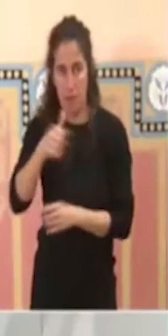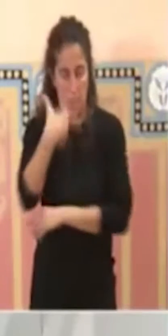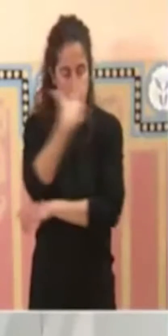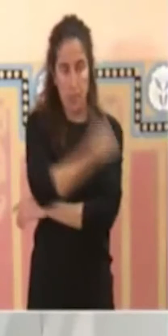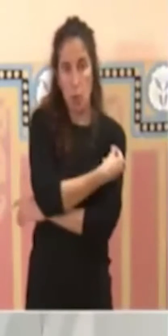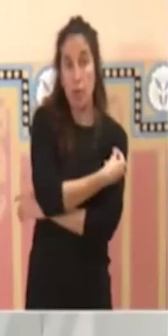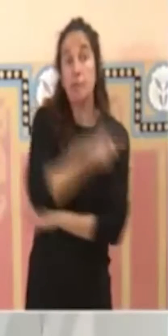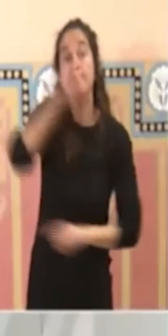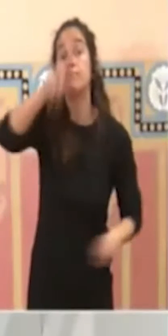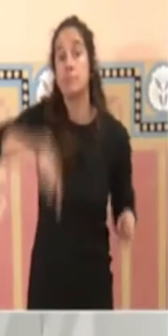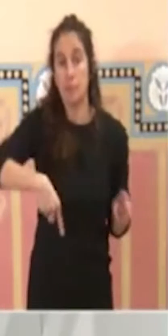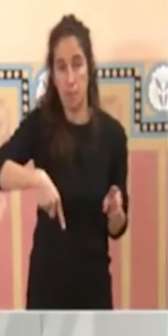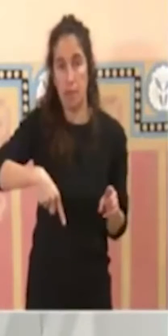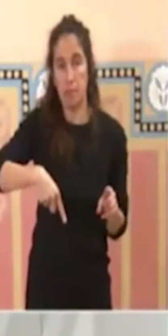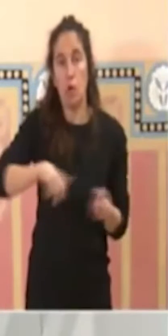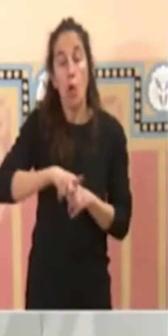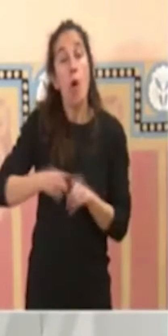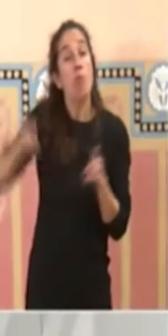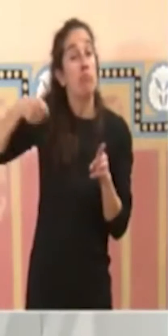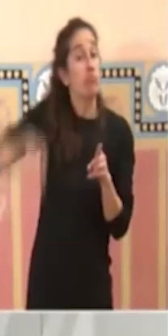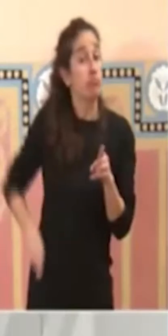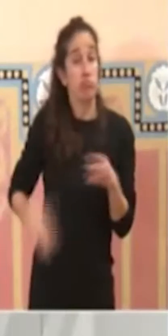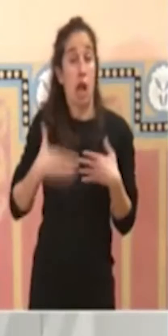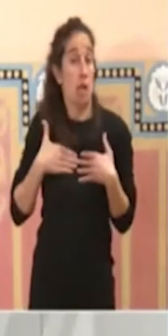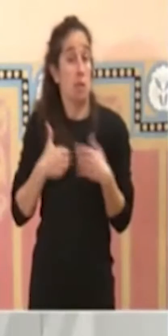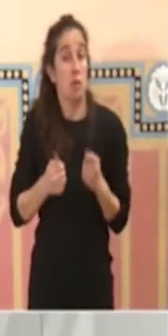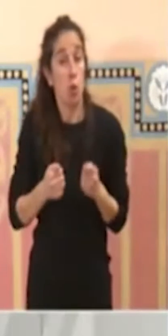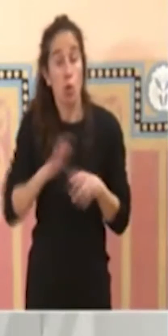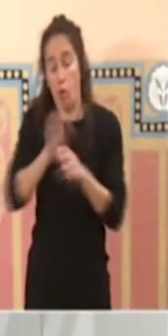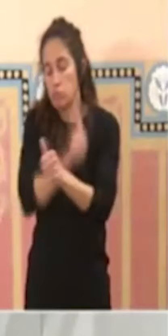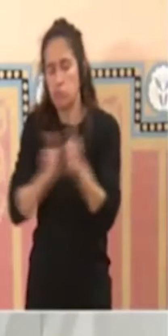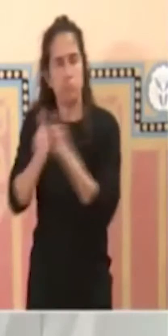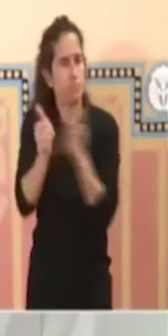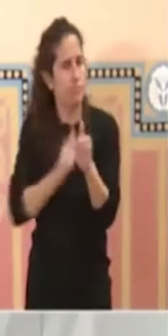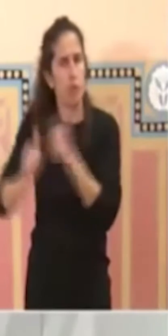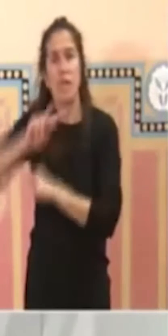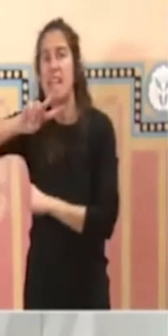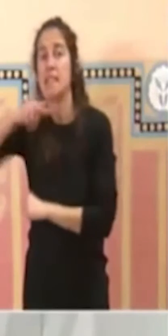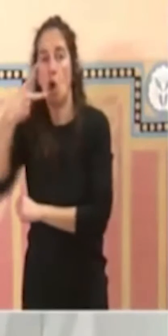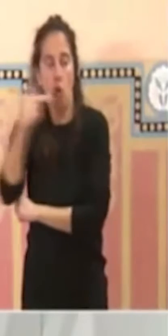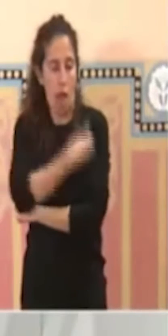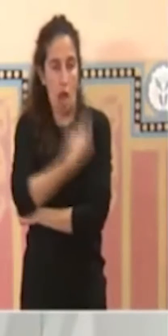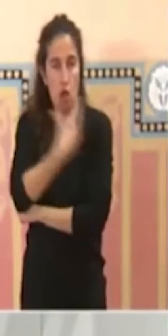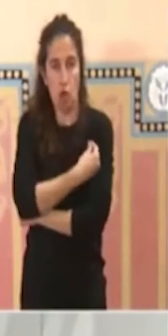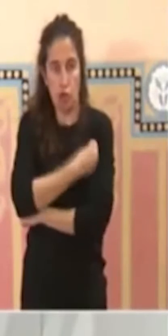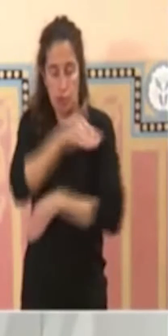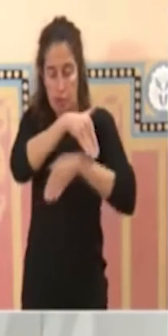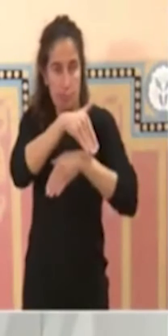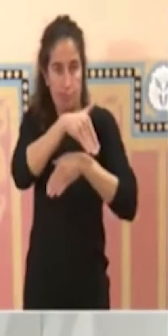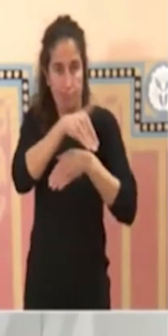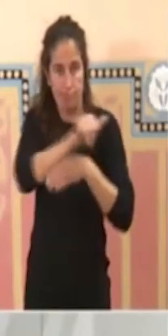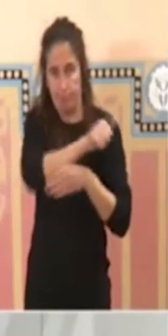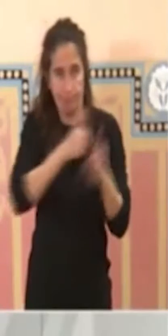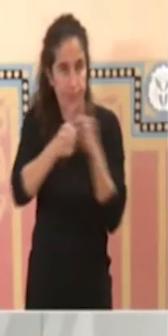i també, pel que fa a professionals sanitaris, amb la prioritat màxima d'aquestes segones dosis en la primera línia i